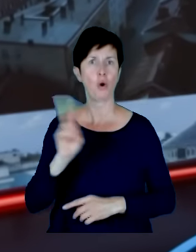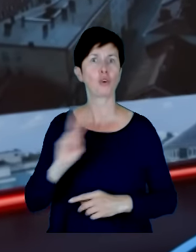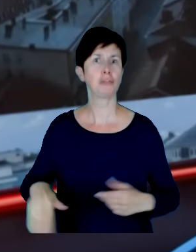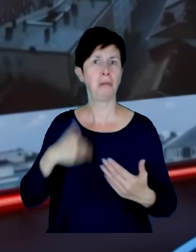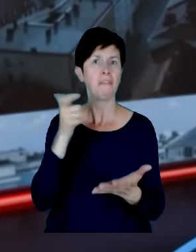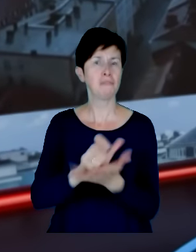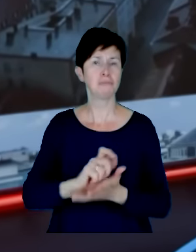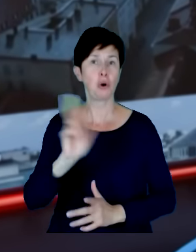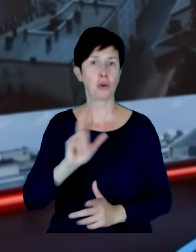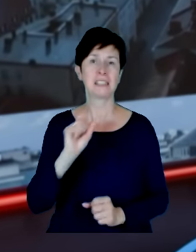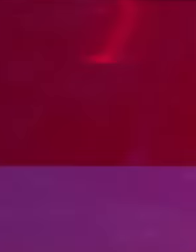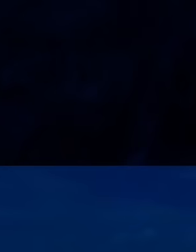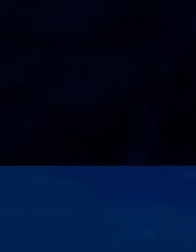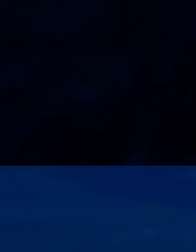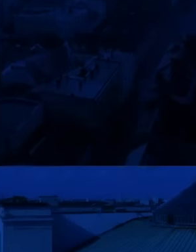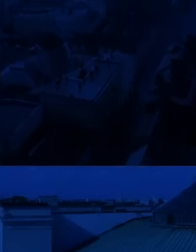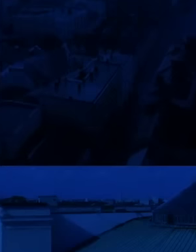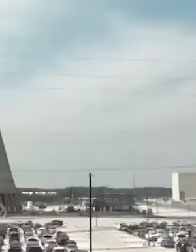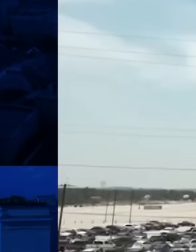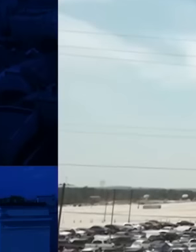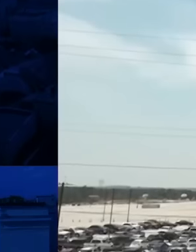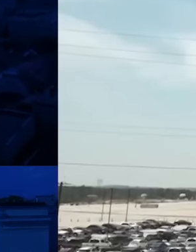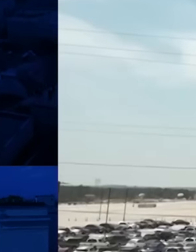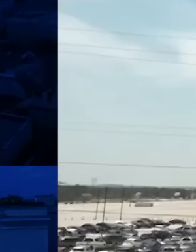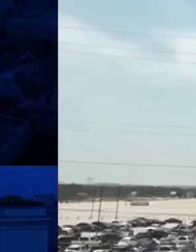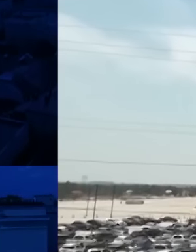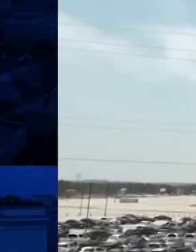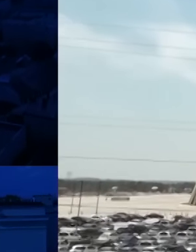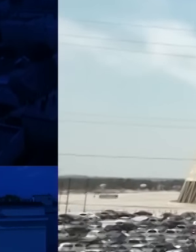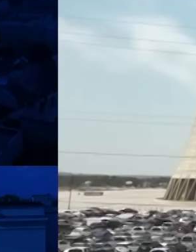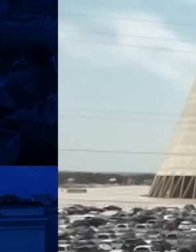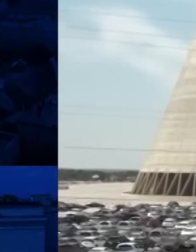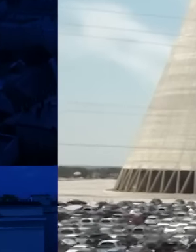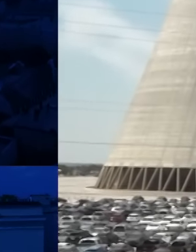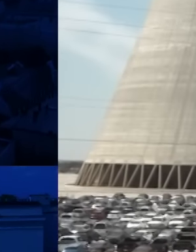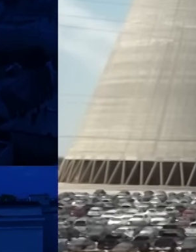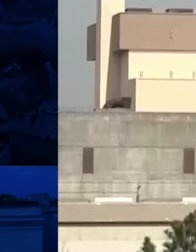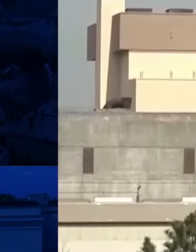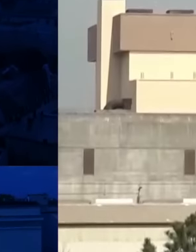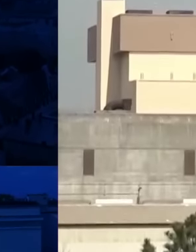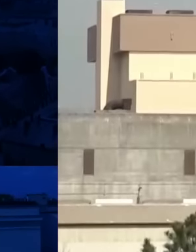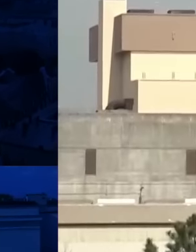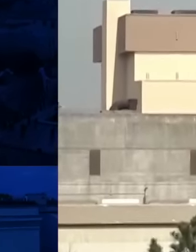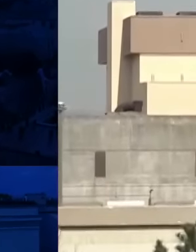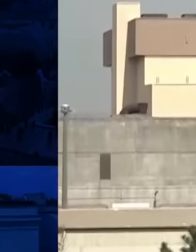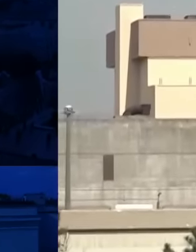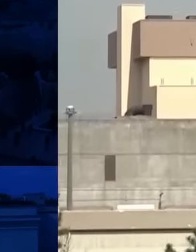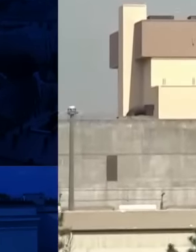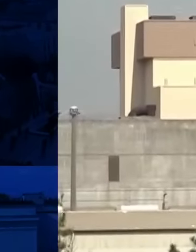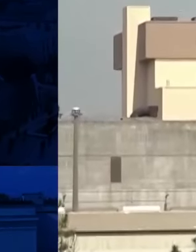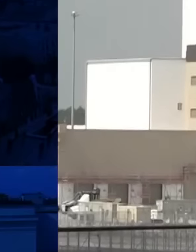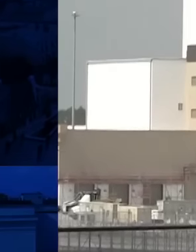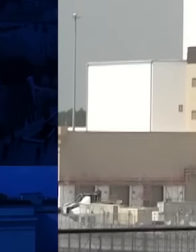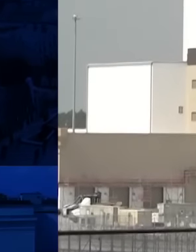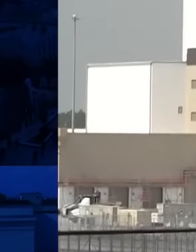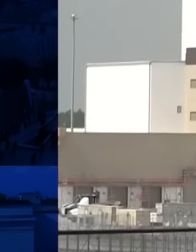odpowiedź za chwilę pędzimy dalej Czy rząd Donalda Tuska zapewni bezpieczeństwo energetyczne Polsce i wybudujemy elektrownię na wzór